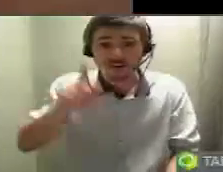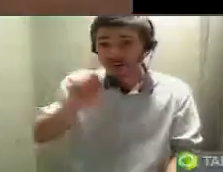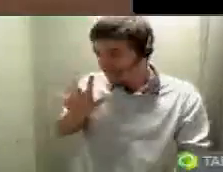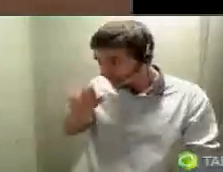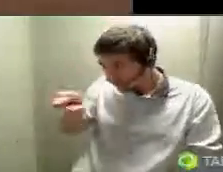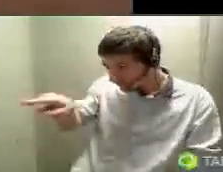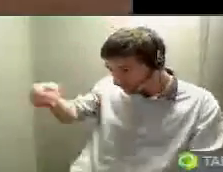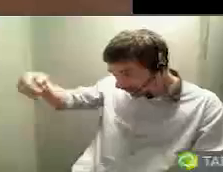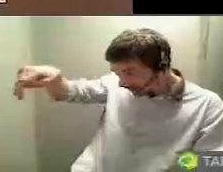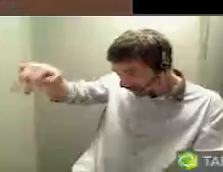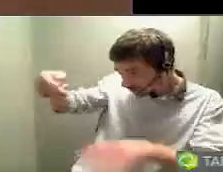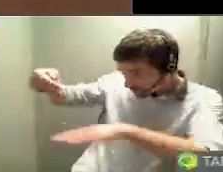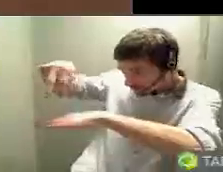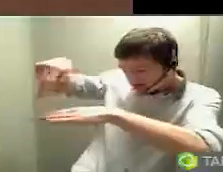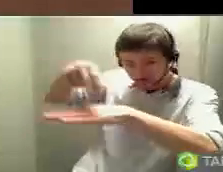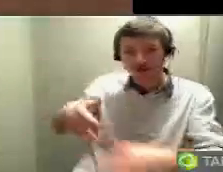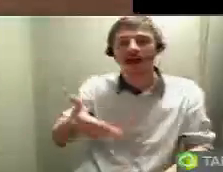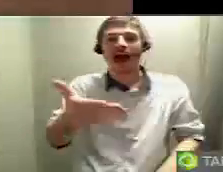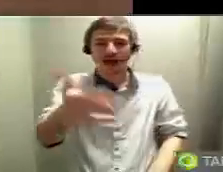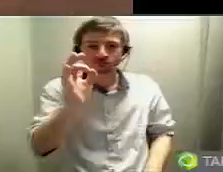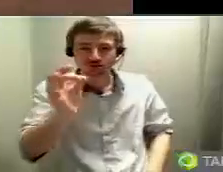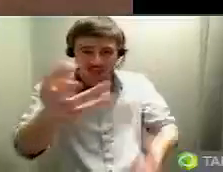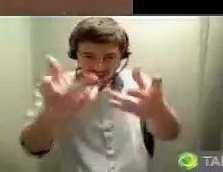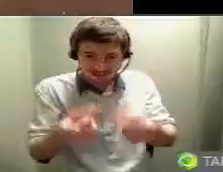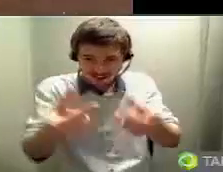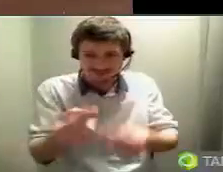arrivent. Ah, Et voilà qui arrive.